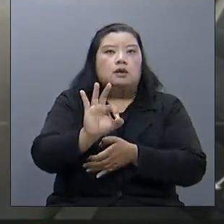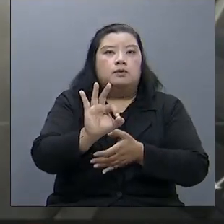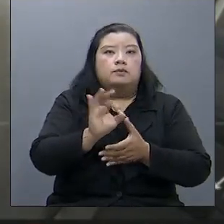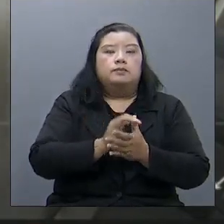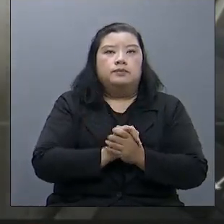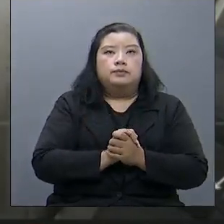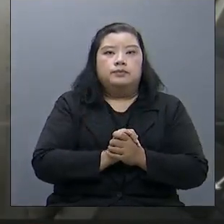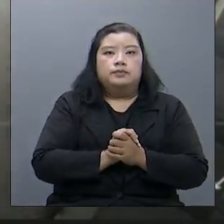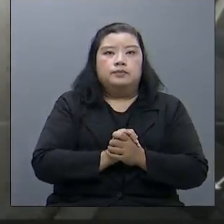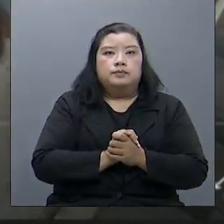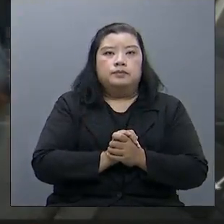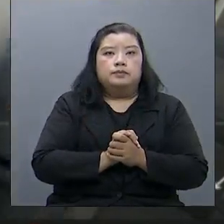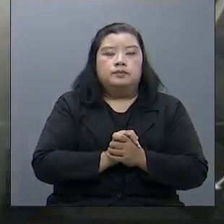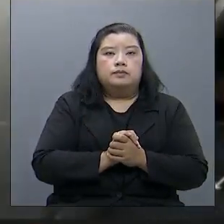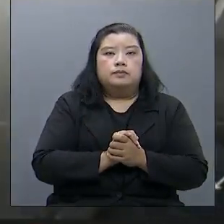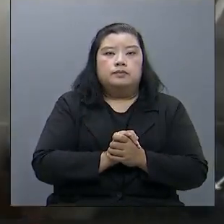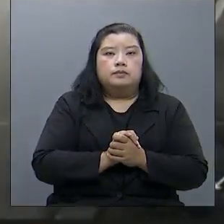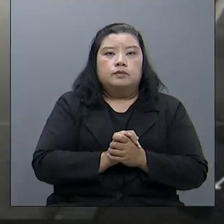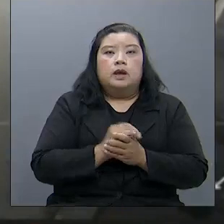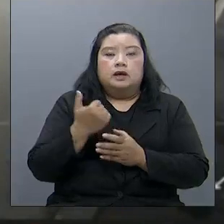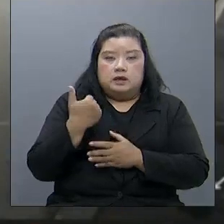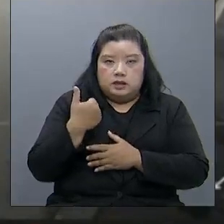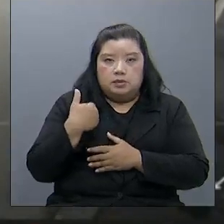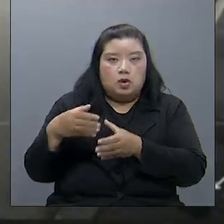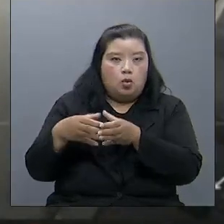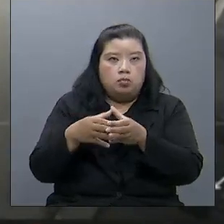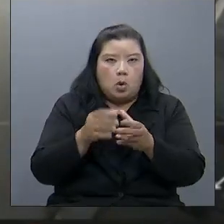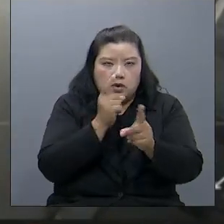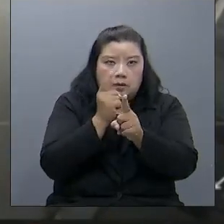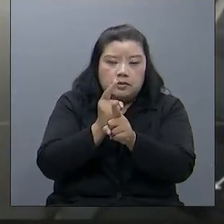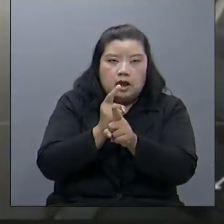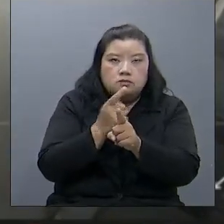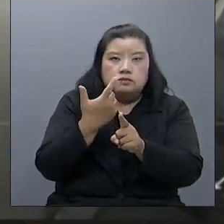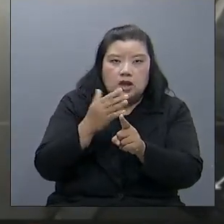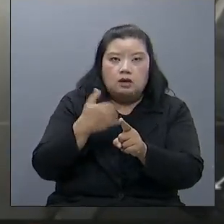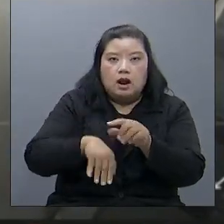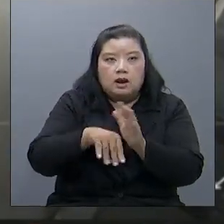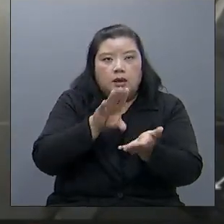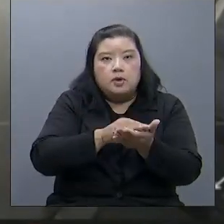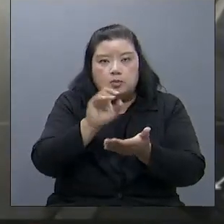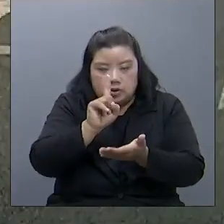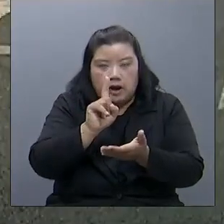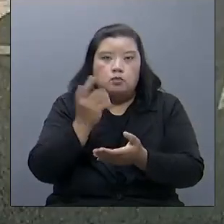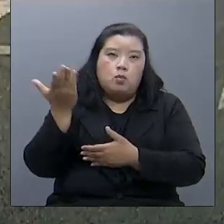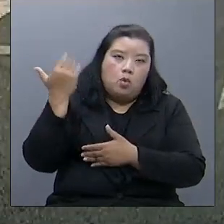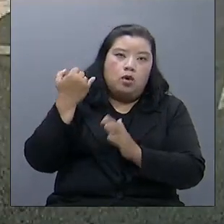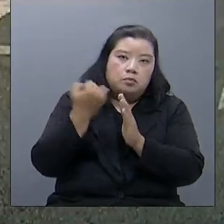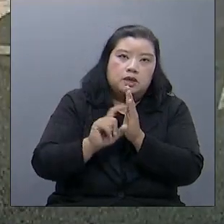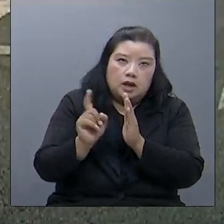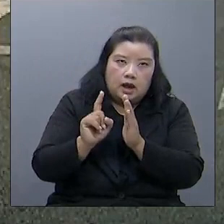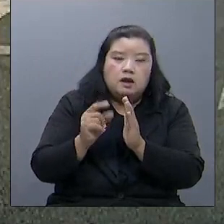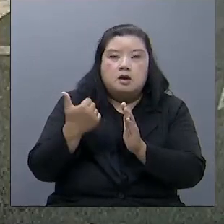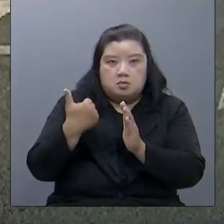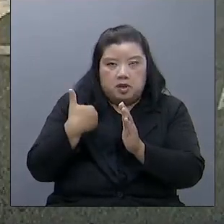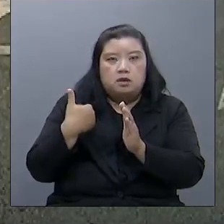9จะจัดชุดติดตามอยู่เช่นกันพร้อมทั้งส่งข้อมูลนายชวลิตทั้งประวัติคดีและกรณีที่เคยยิง